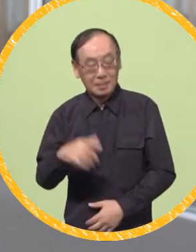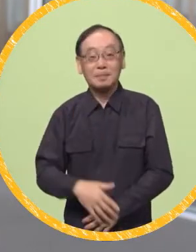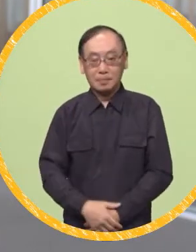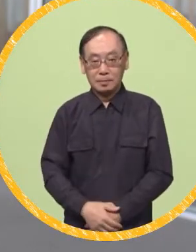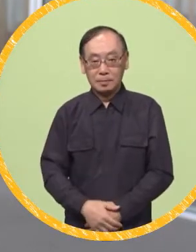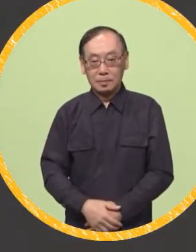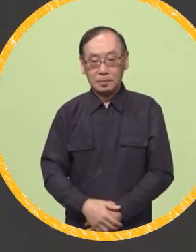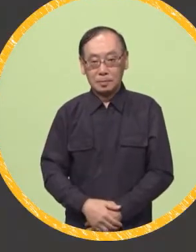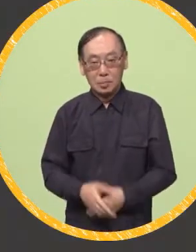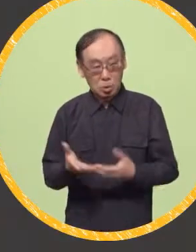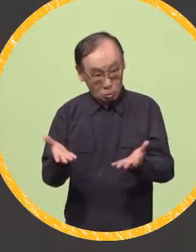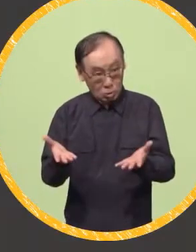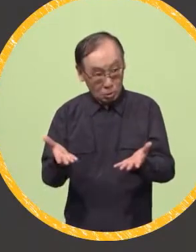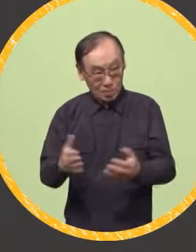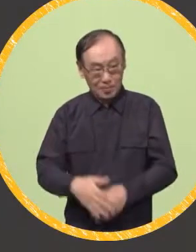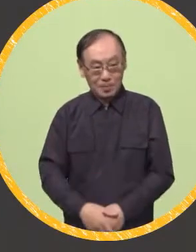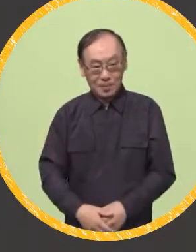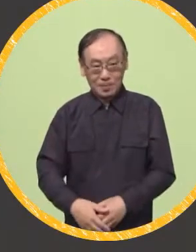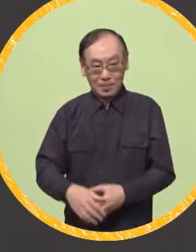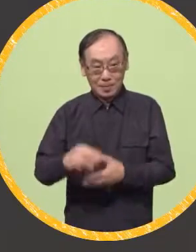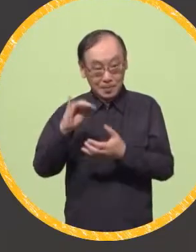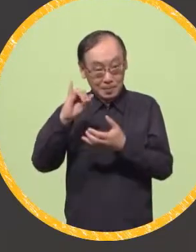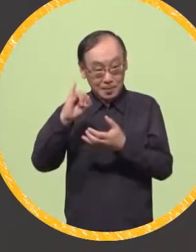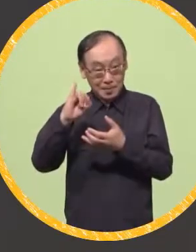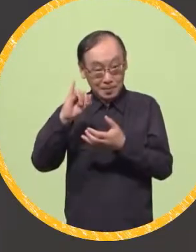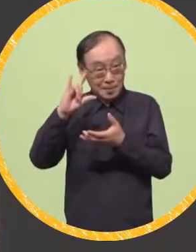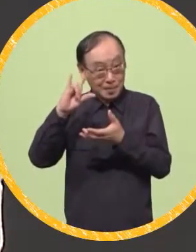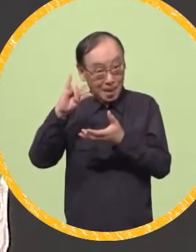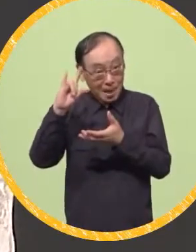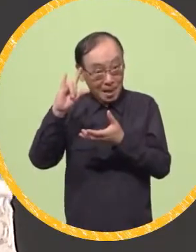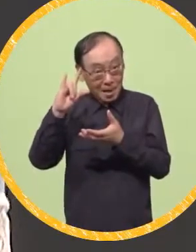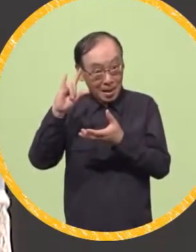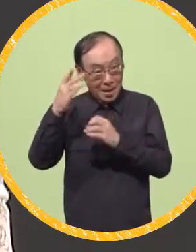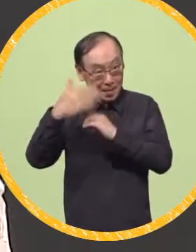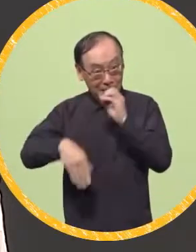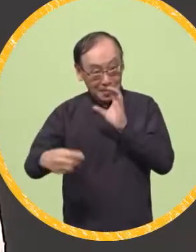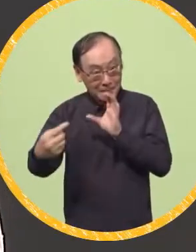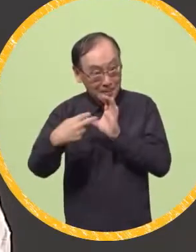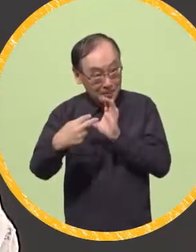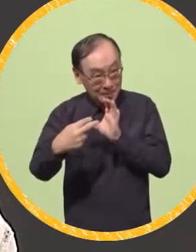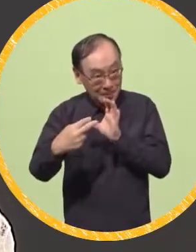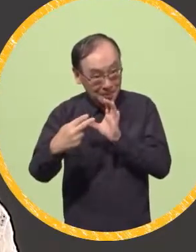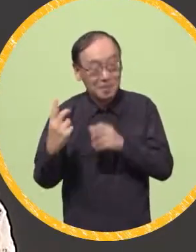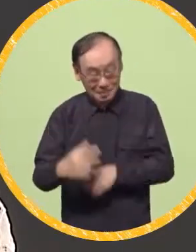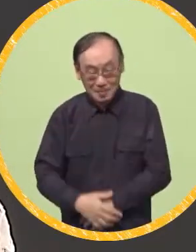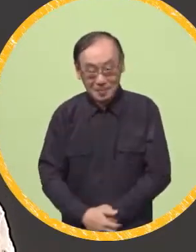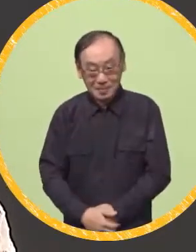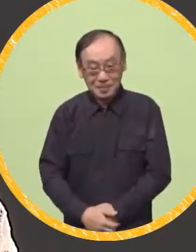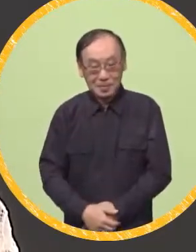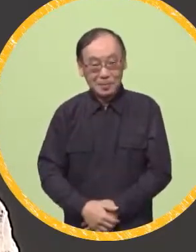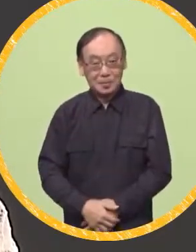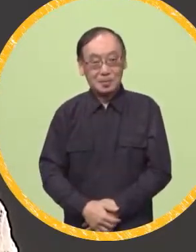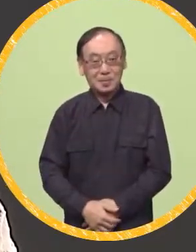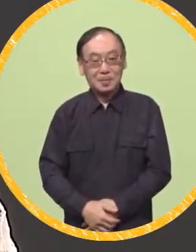よどうぞば apparel移動するくらい影響ですっいただきまーす